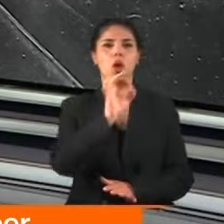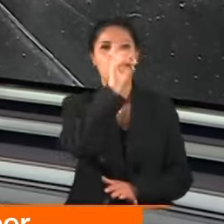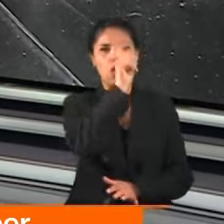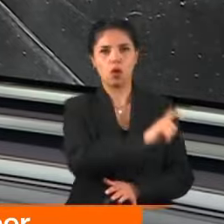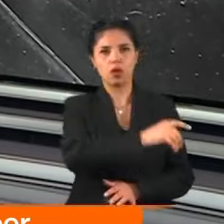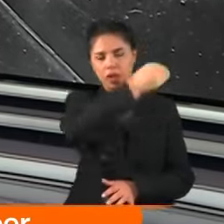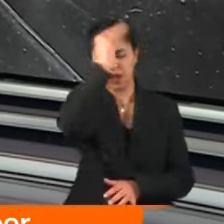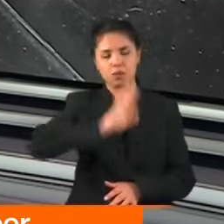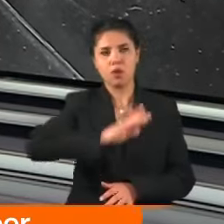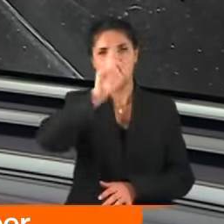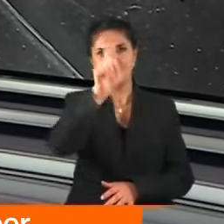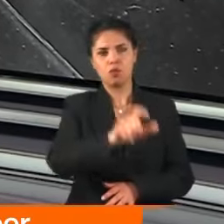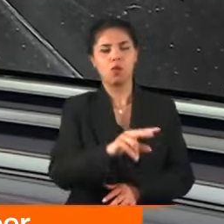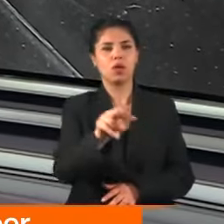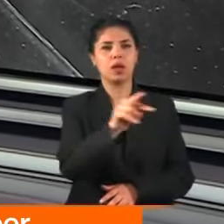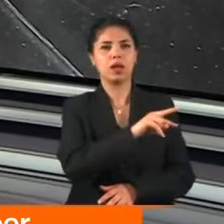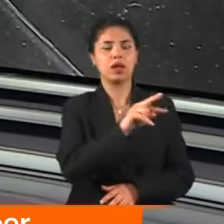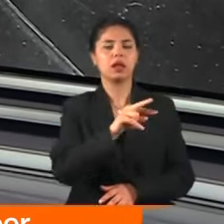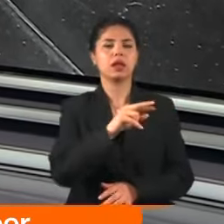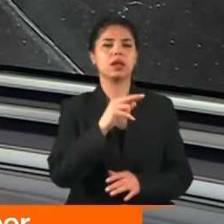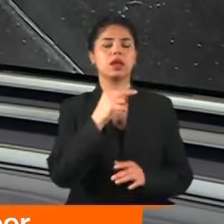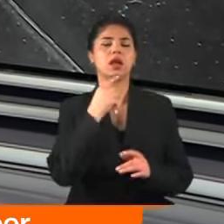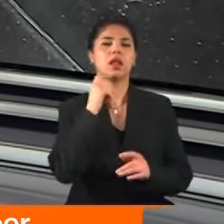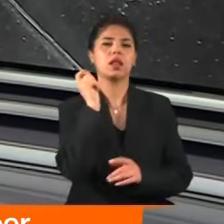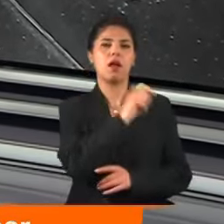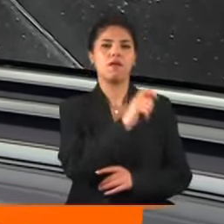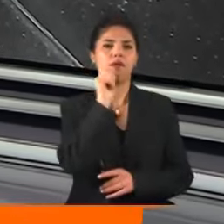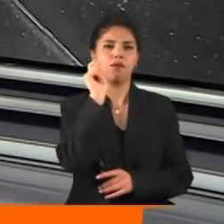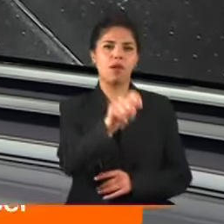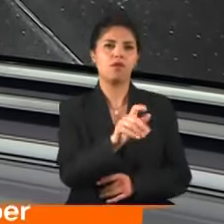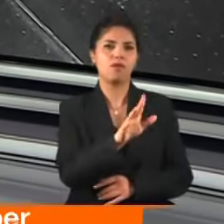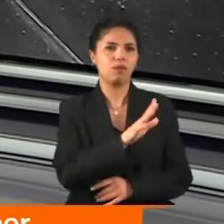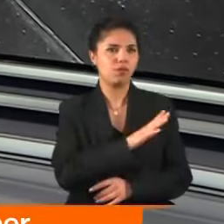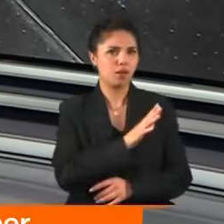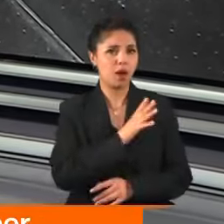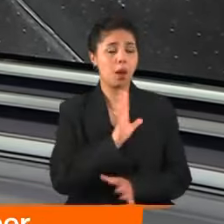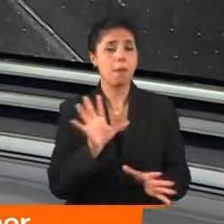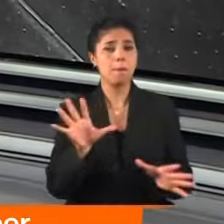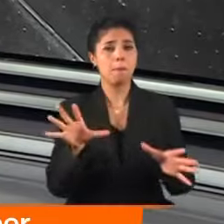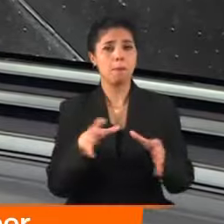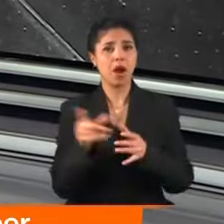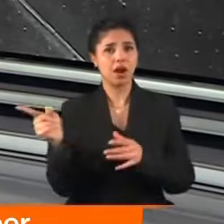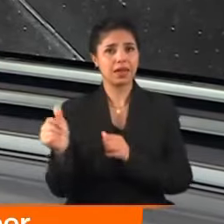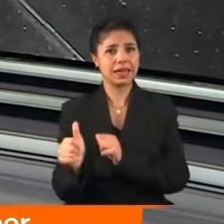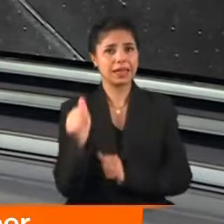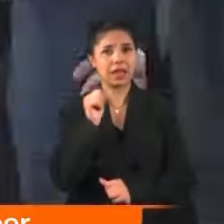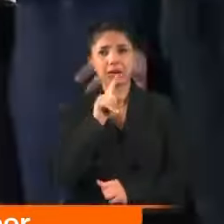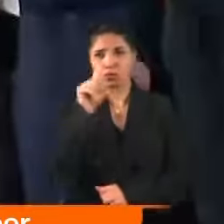İmamoğlu'na ince mesajlar gönderen Kılıçdaroğlu'na partiye dönüşü de soruldu. Net bir cevap verdi.